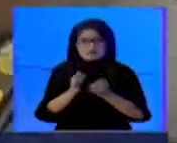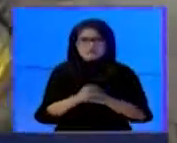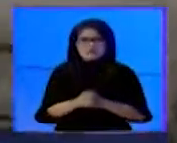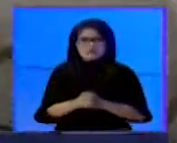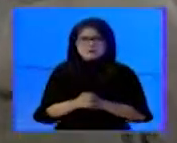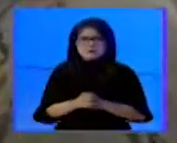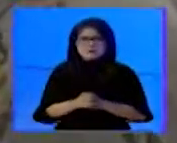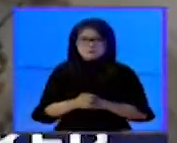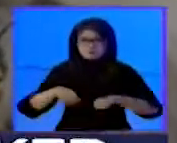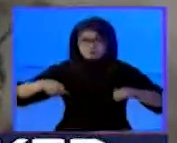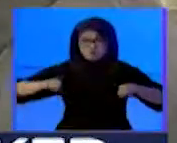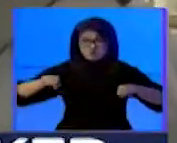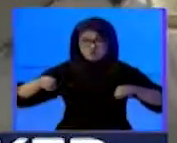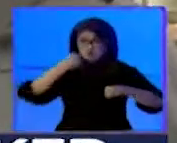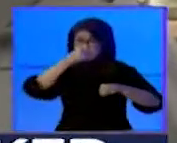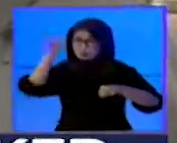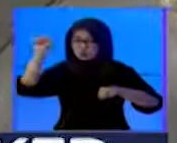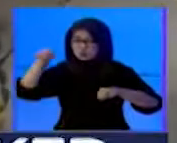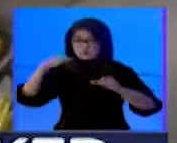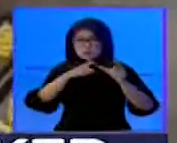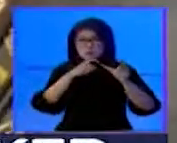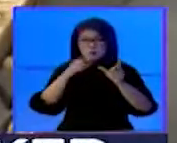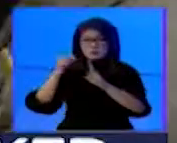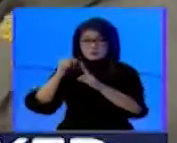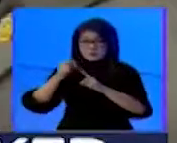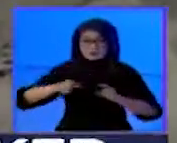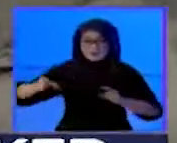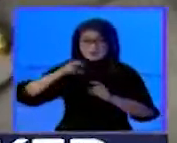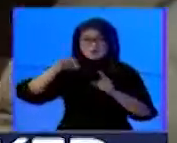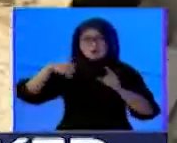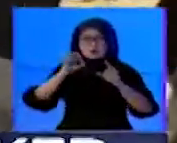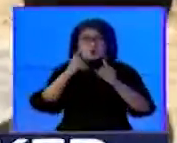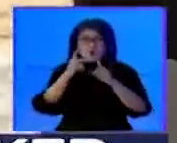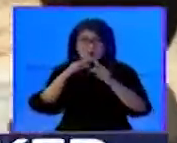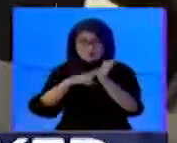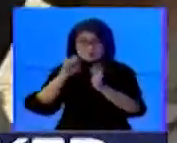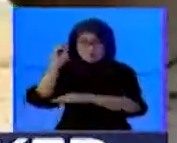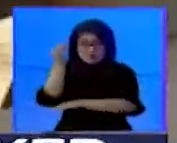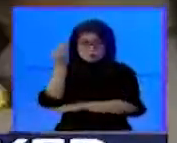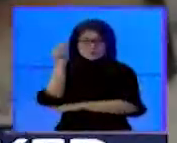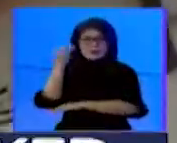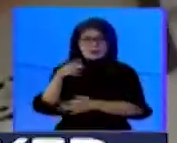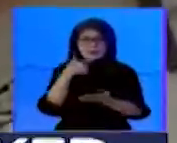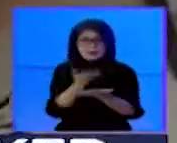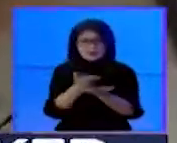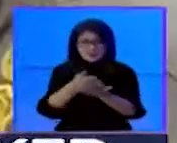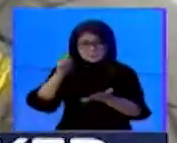Pengendara motor ini memprotes petugas Satpol PP Kecamatan Johar Baru, Jakarta Pusat yang memintanya untuk memakai masker dengan